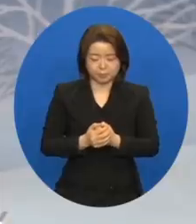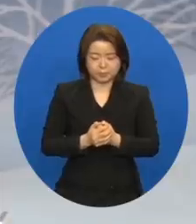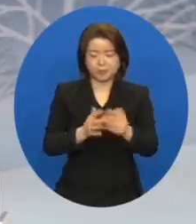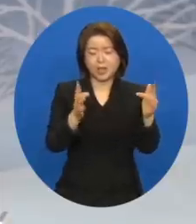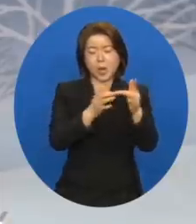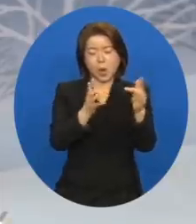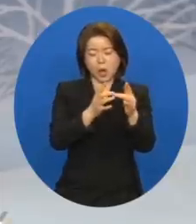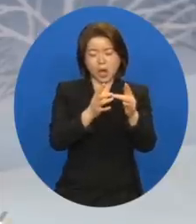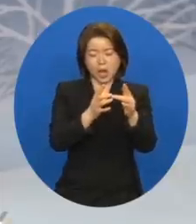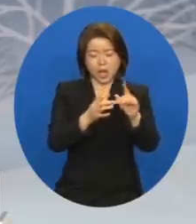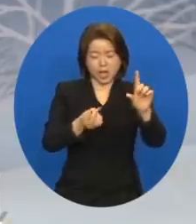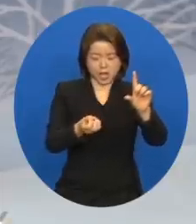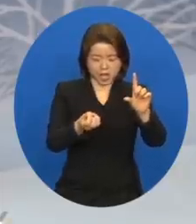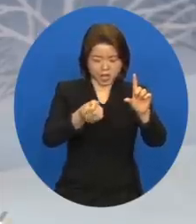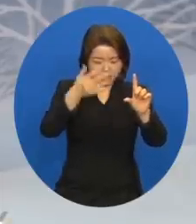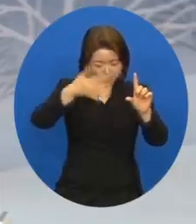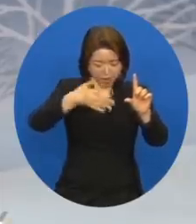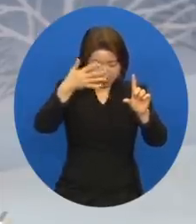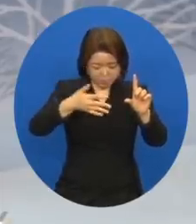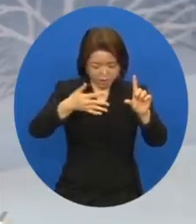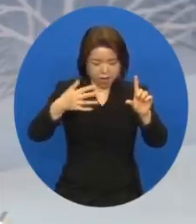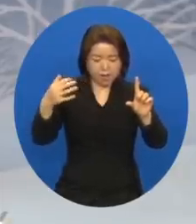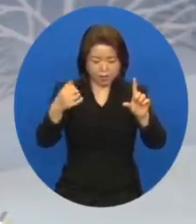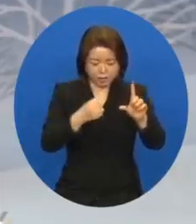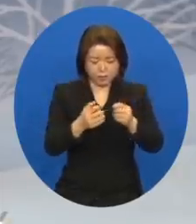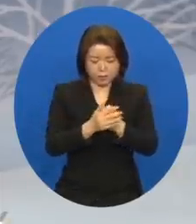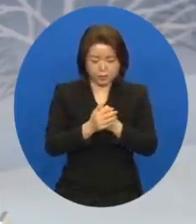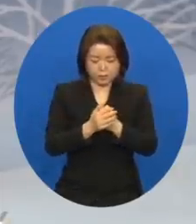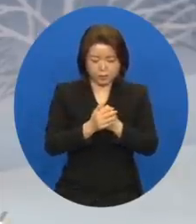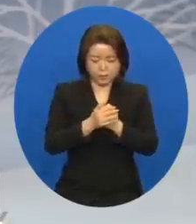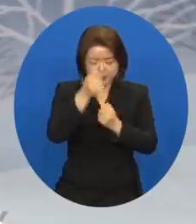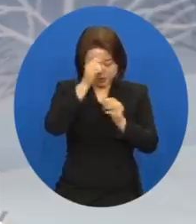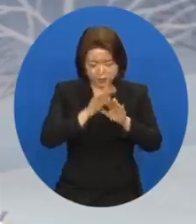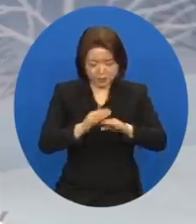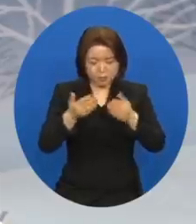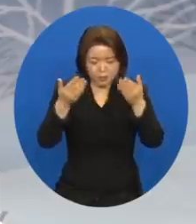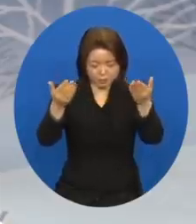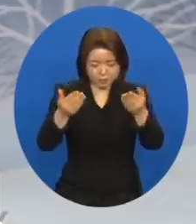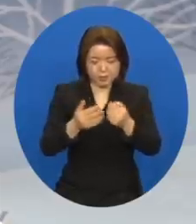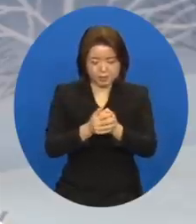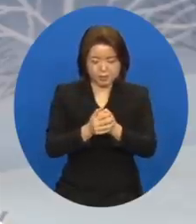온라인 생방송으로 이렇게 드려야 하는